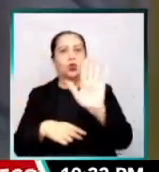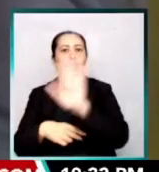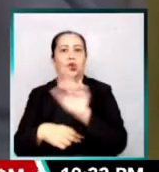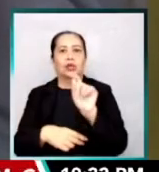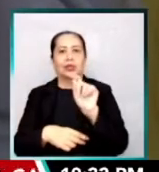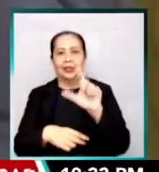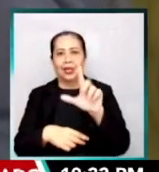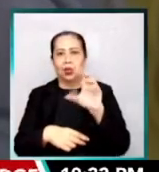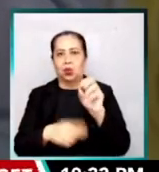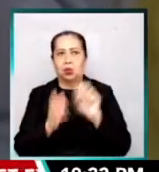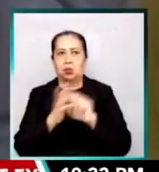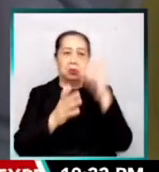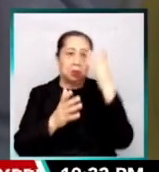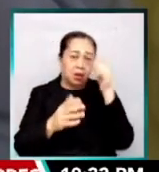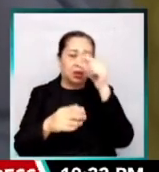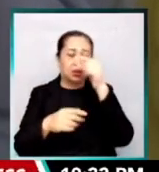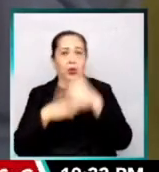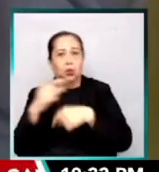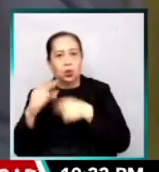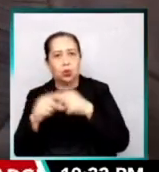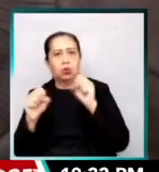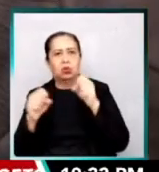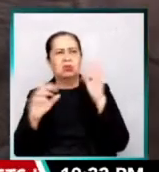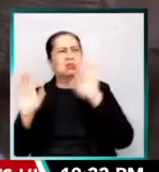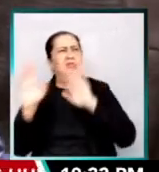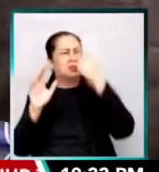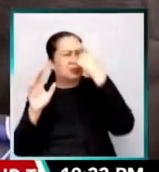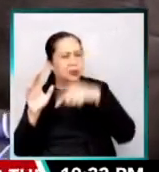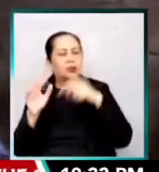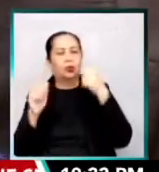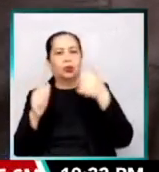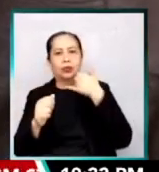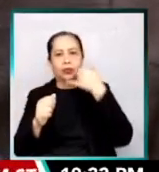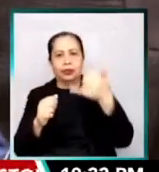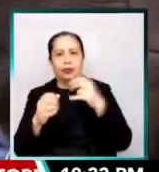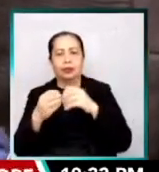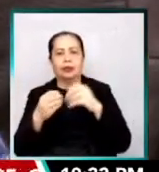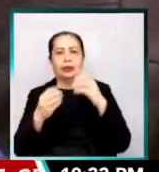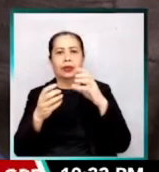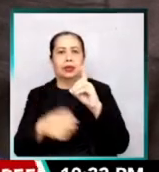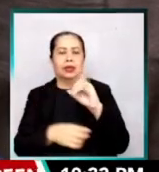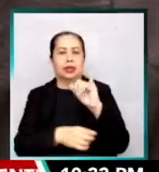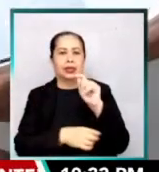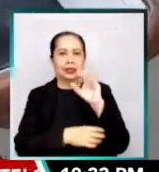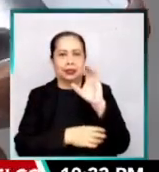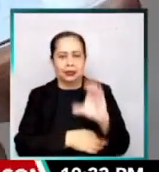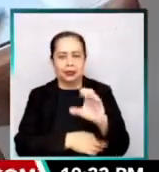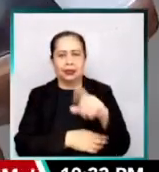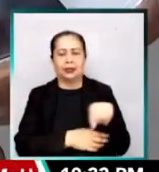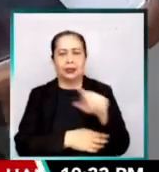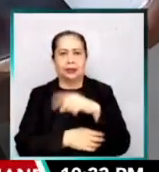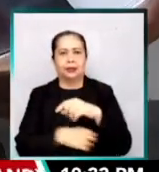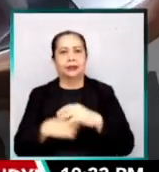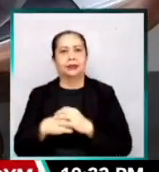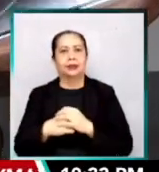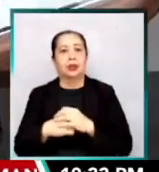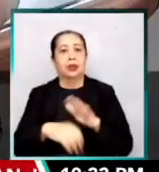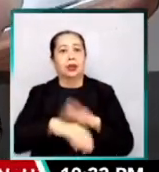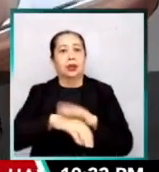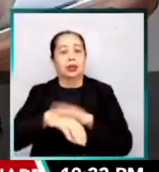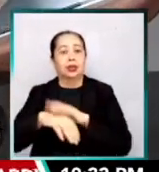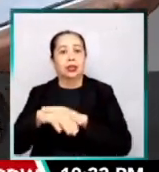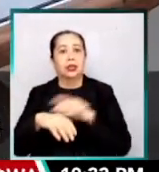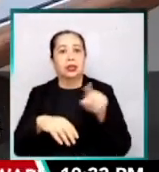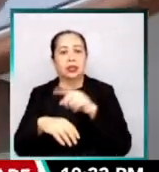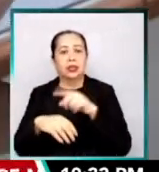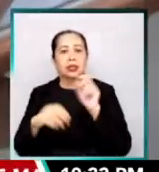may reklamo, maaring tawagan ang hotline ng Department of Information and Communications Technology. Babala ng DICT,